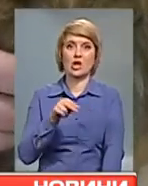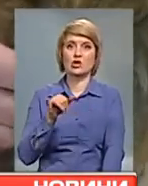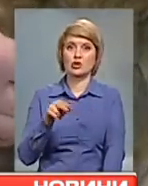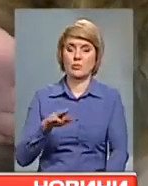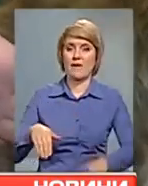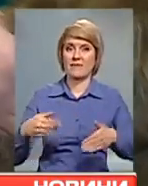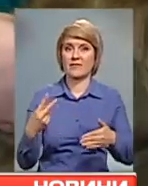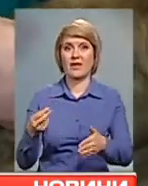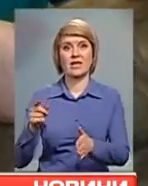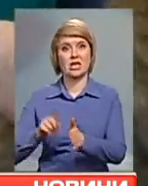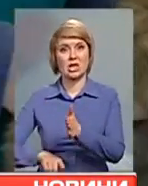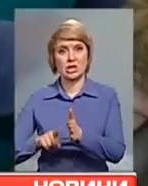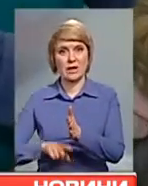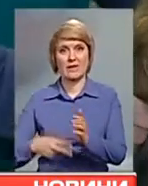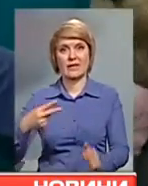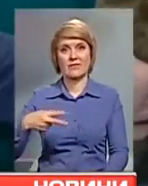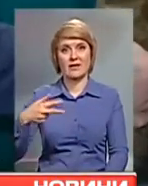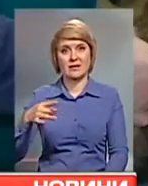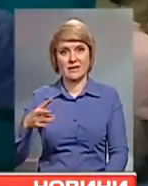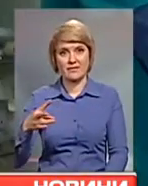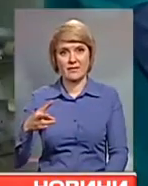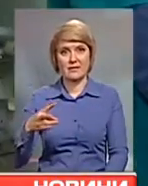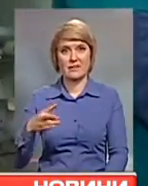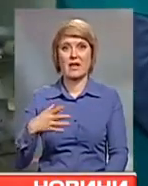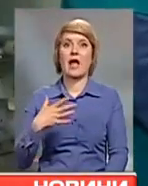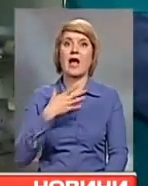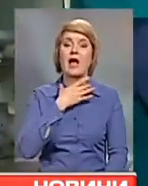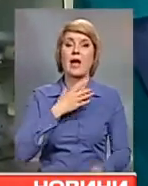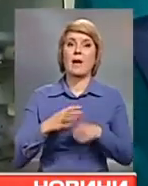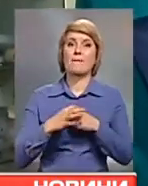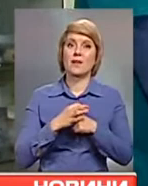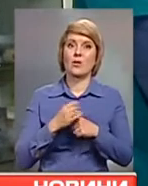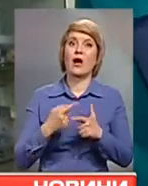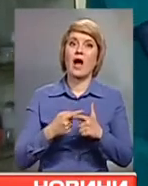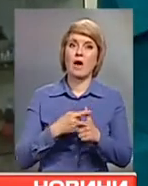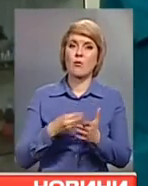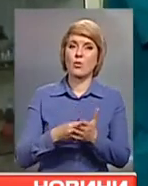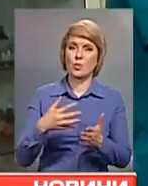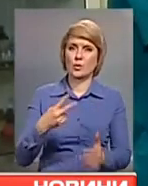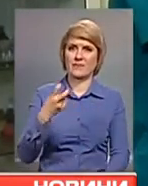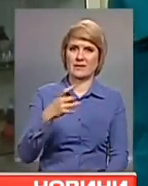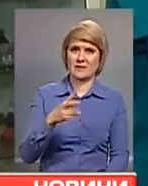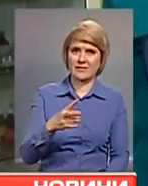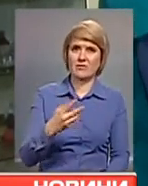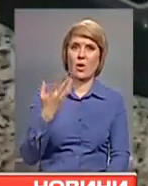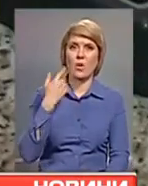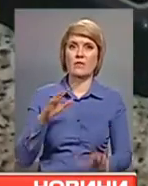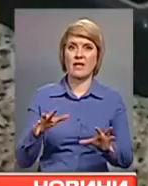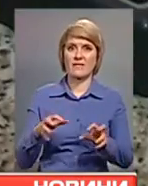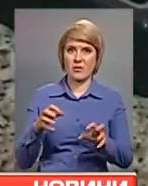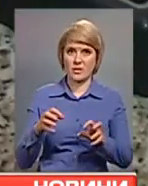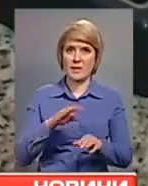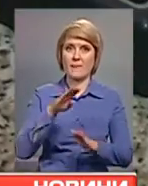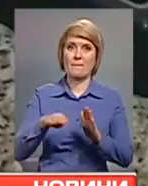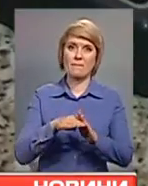два. Дешевший – на 20-30 гривень, брелок – на ошейник. Або дорожчий – у межах 200 гривень. Це коли тварині безпосередньо